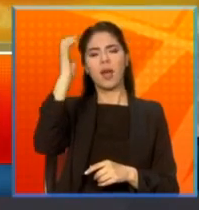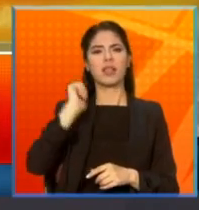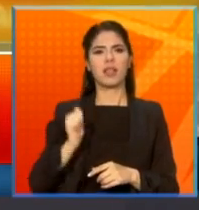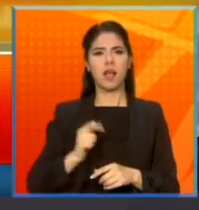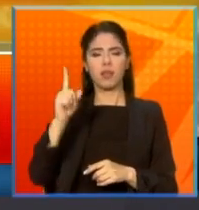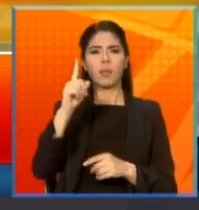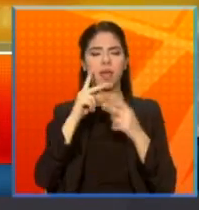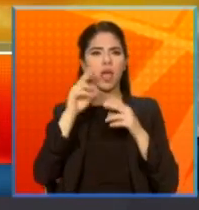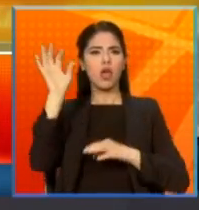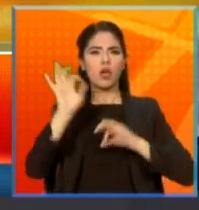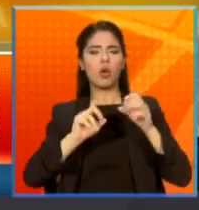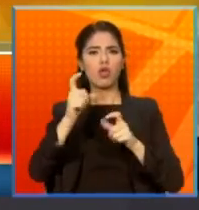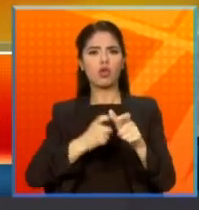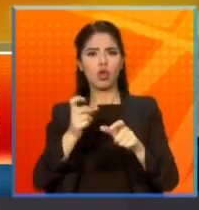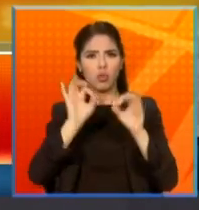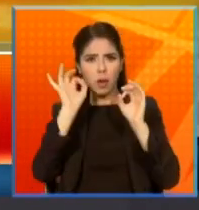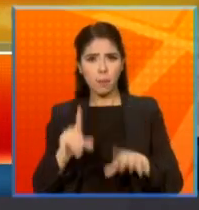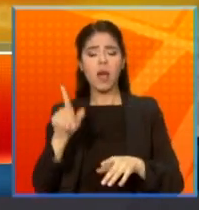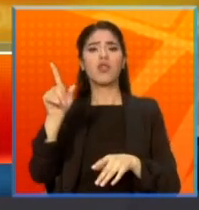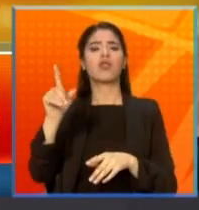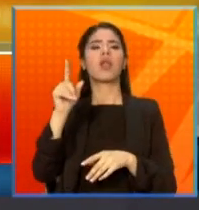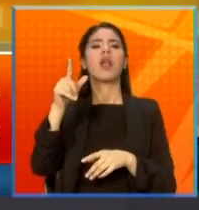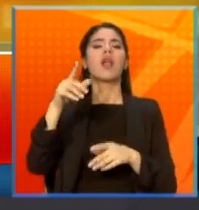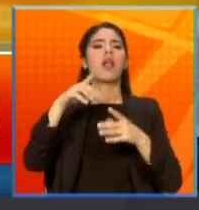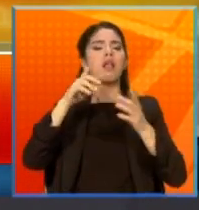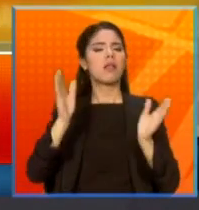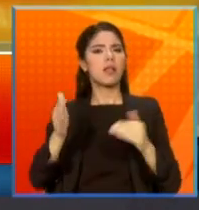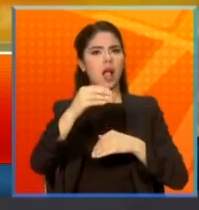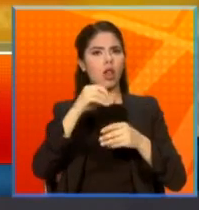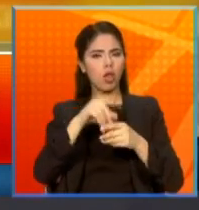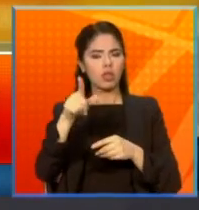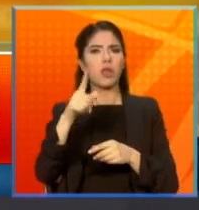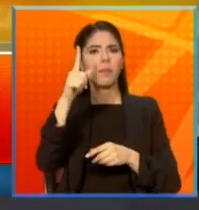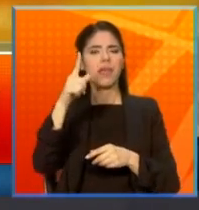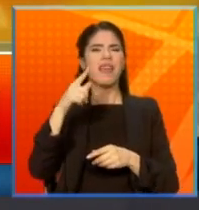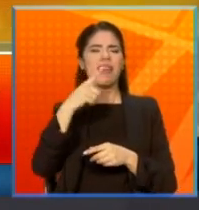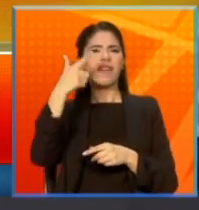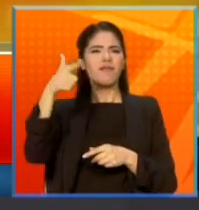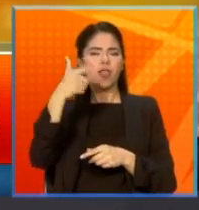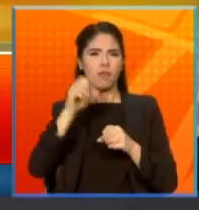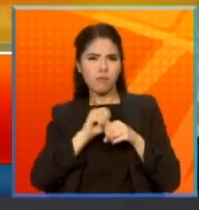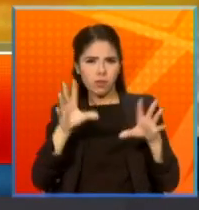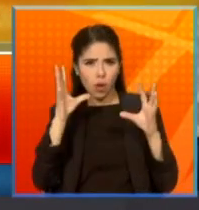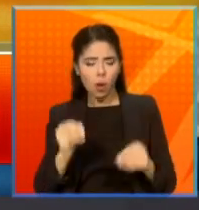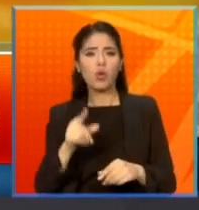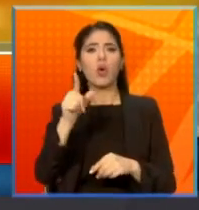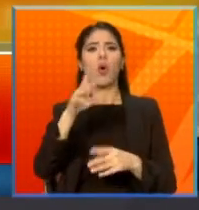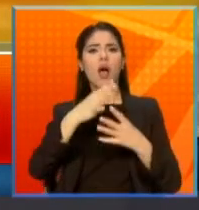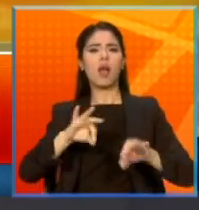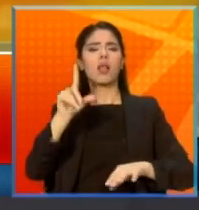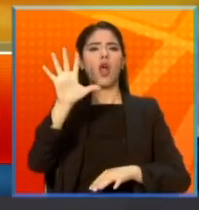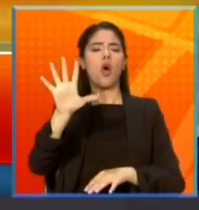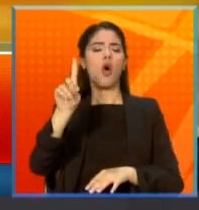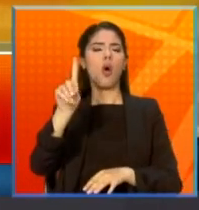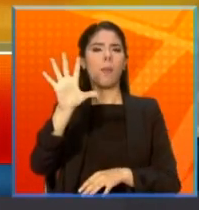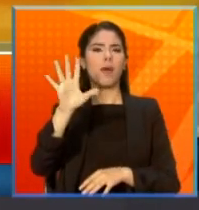Gerekçe salonda Öcalan fotoğraflarından oluşturulan bir klibin yayınlanması. Soruşturma kapsamında klibi hazırlayan 15